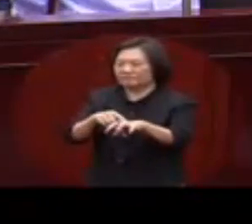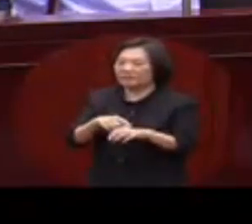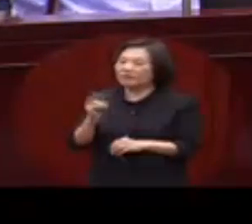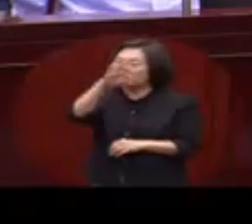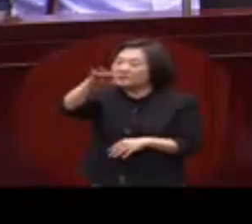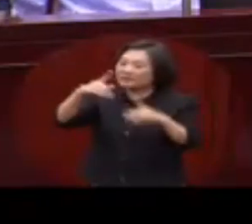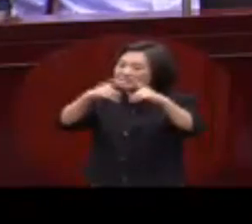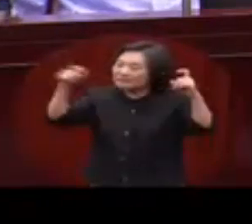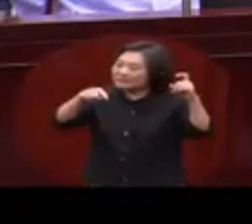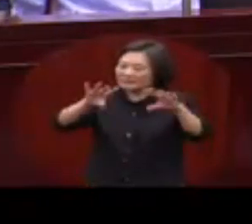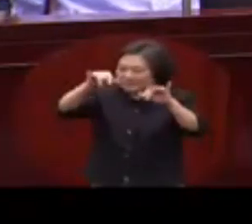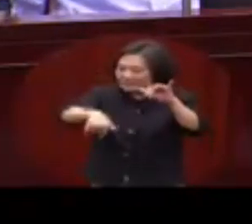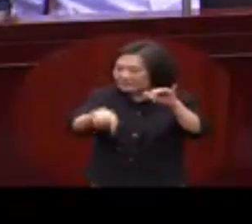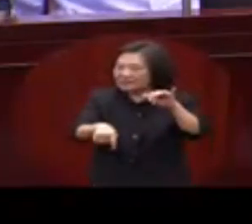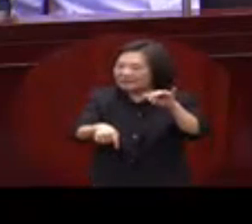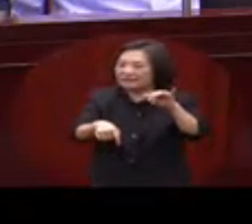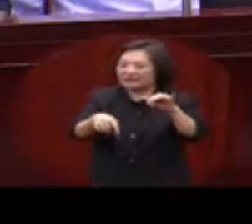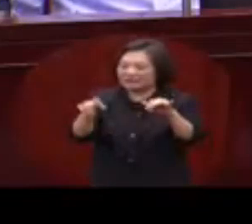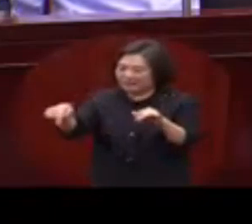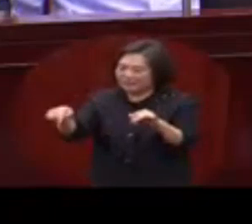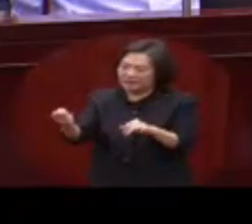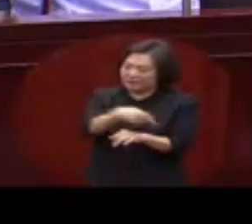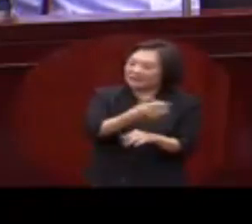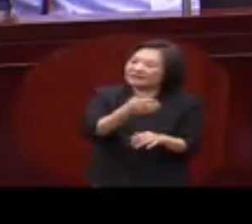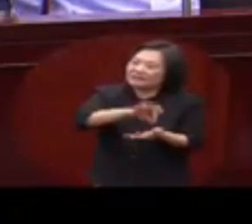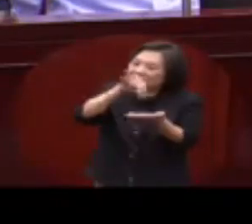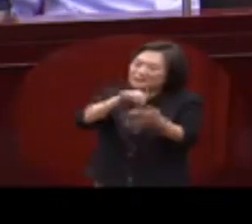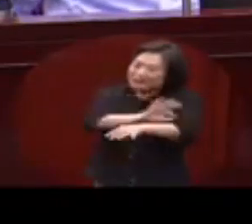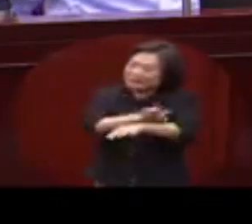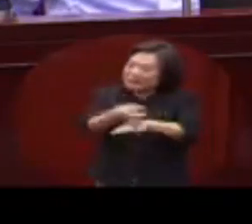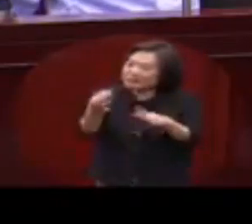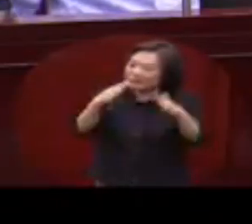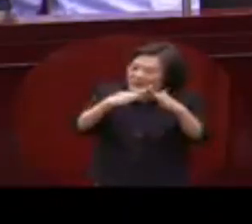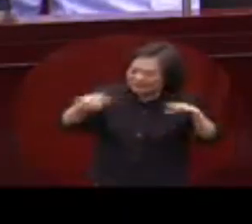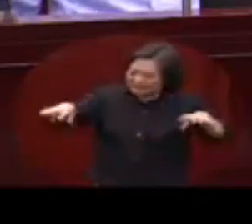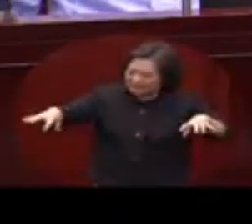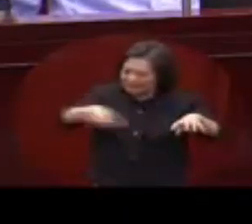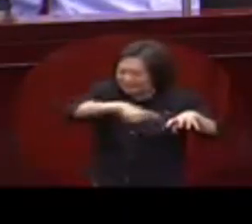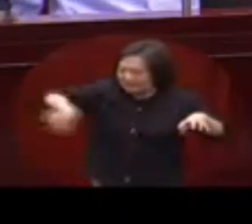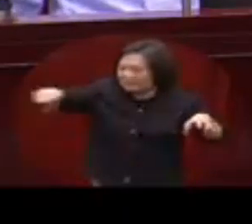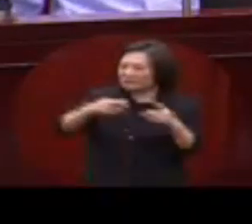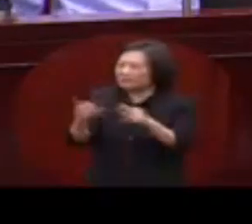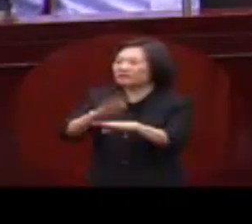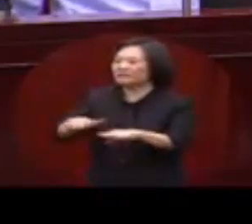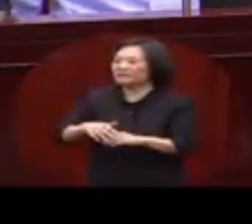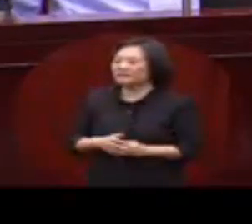B2 那个地下街哈，到这个剥皮寮，我们还是陆陆续续会做整体的规划。大道城到现在为止都还算表现良好，我